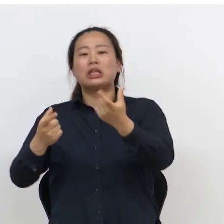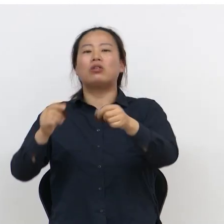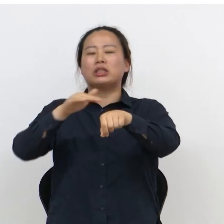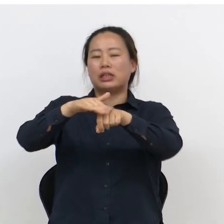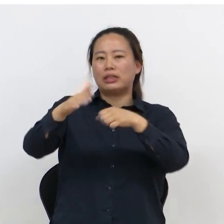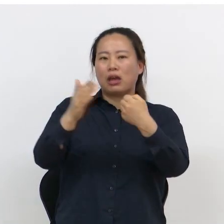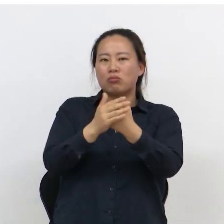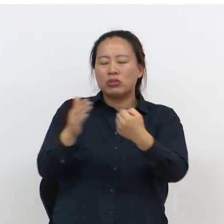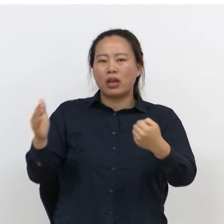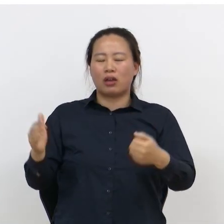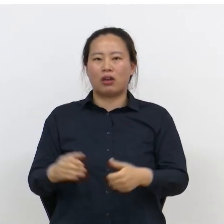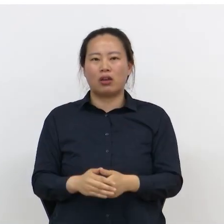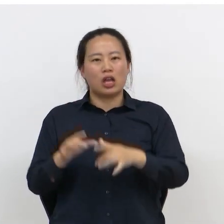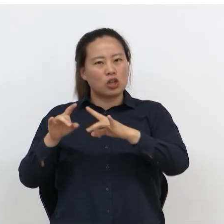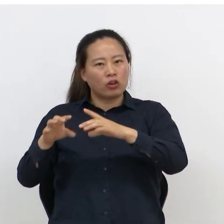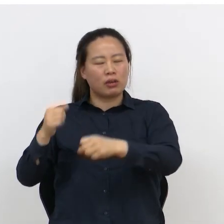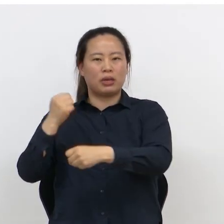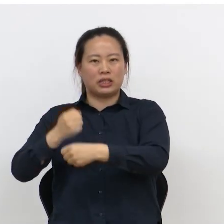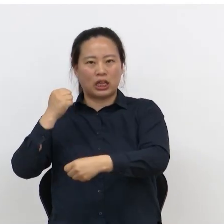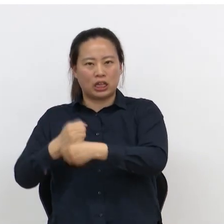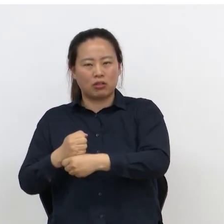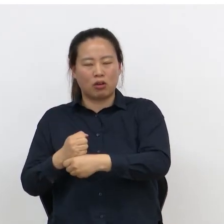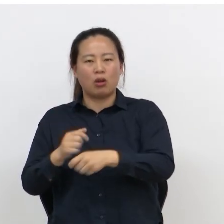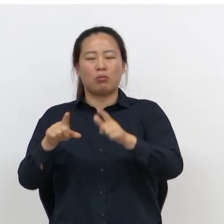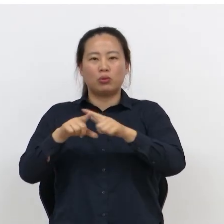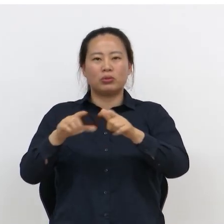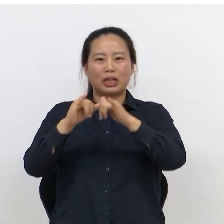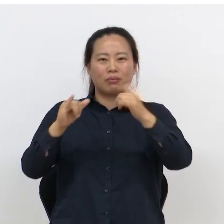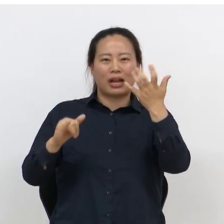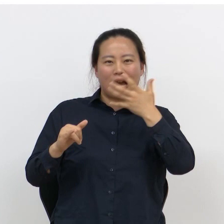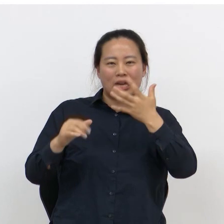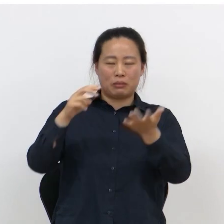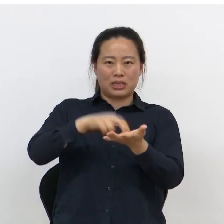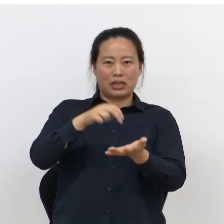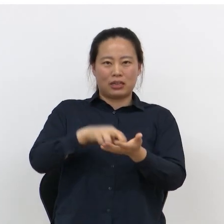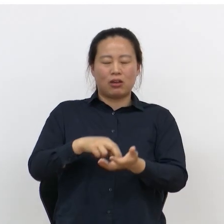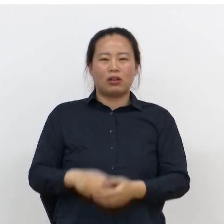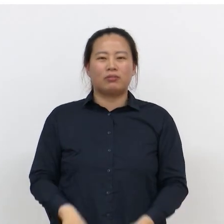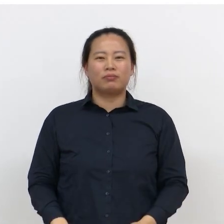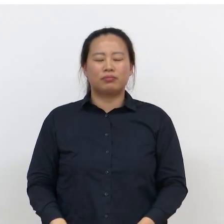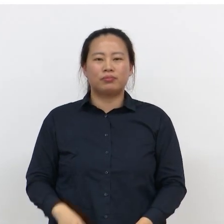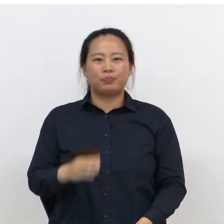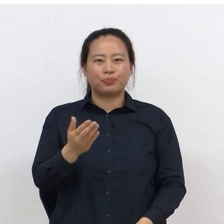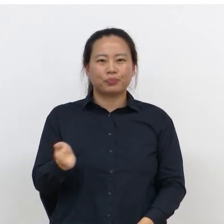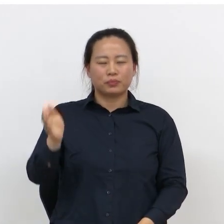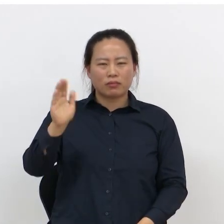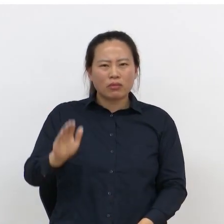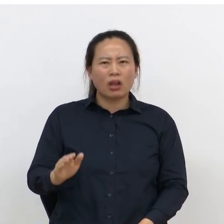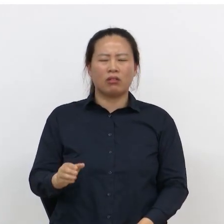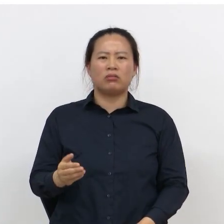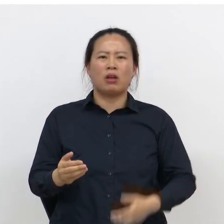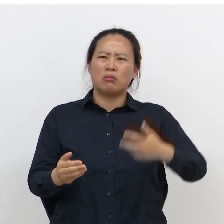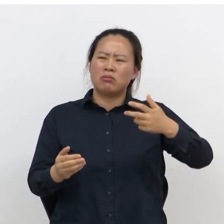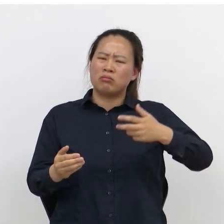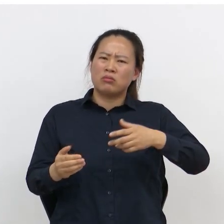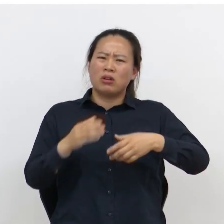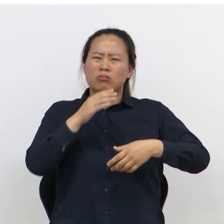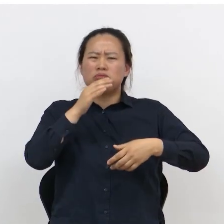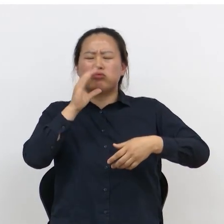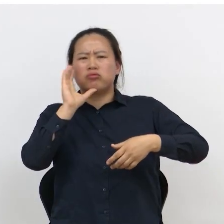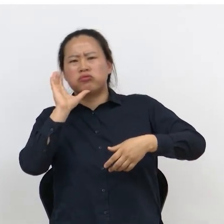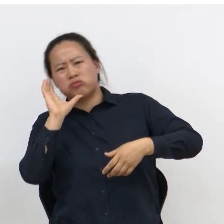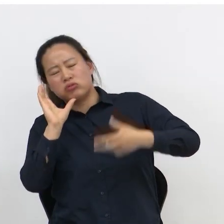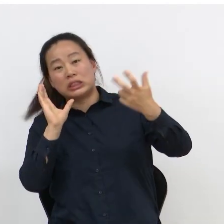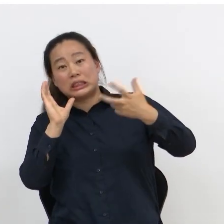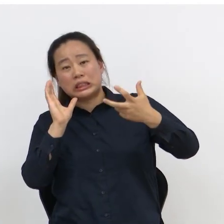유모세포에 전기 신호가 생겨서 들어간다, 이렇게 되어 있는 것이고요. 그런데 이것도 이제 하루 이틀이지 한 70년 동안 하루도 빼지 않고